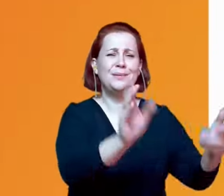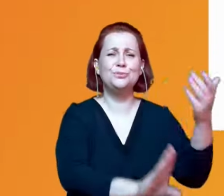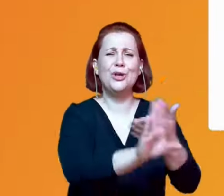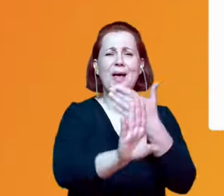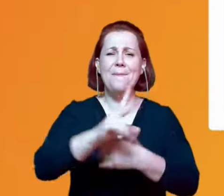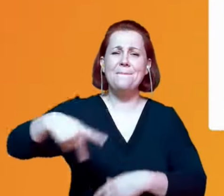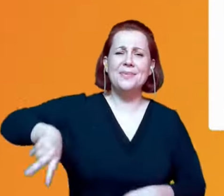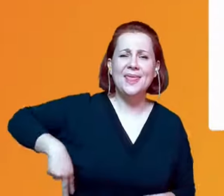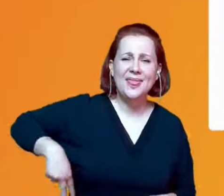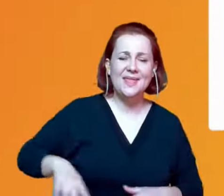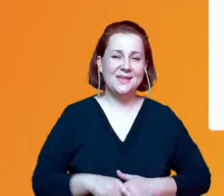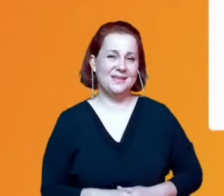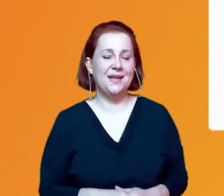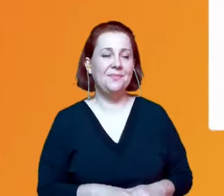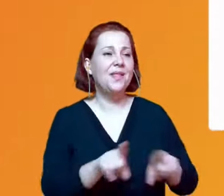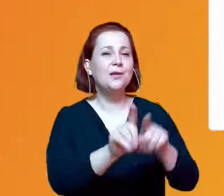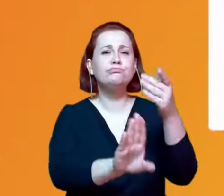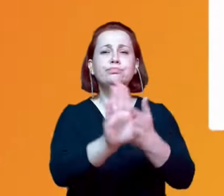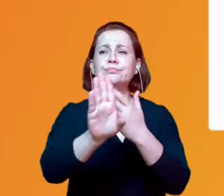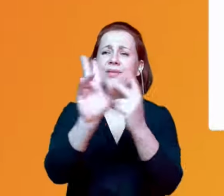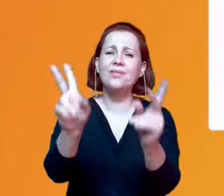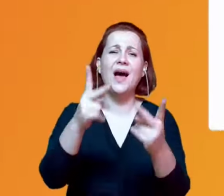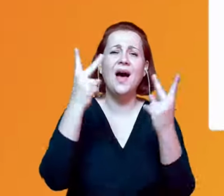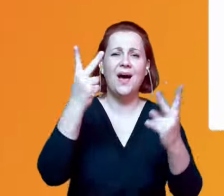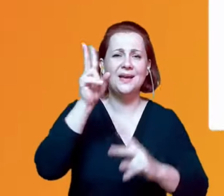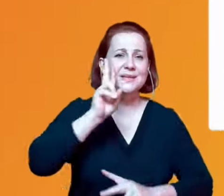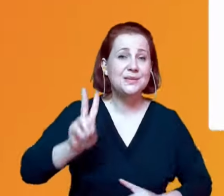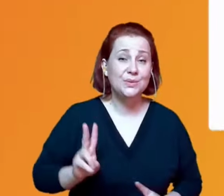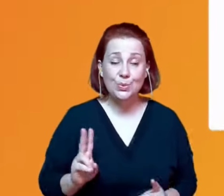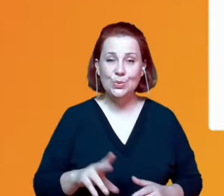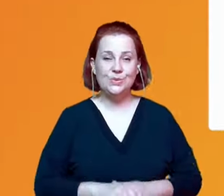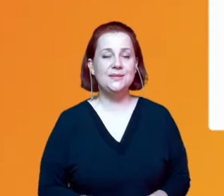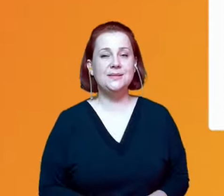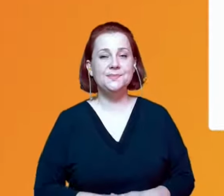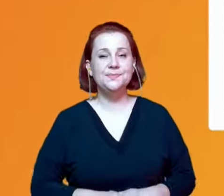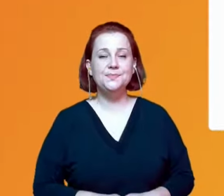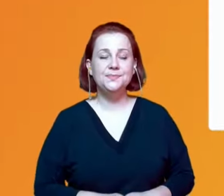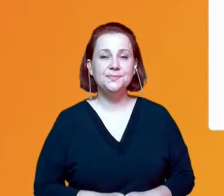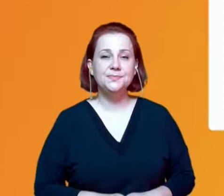ministerstw, przedstawicieli najważniejszych instytucji. Chcieliśmy